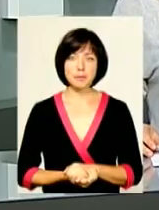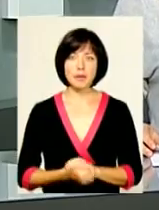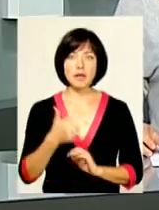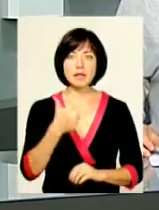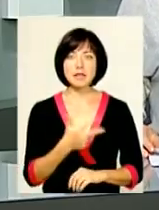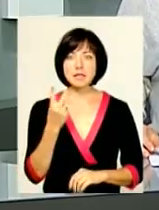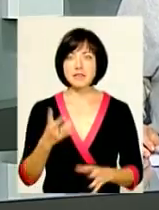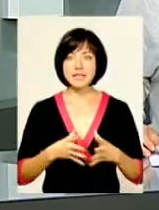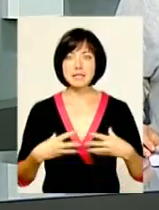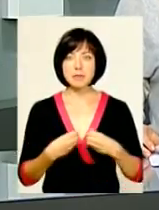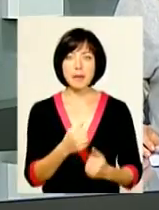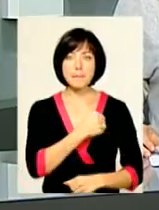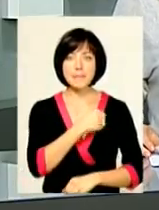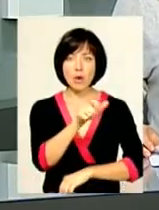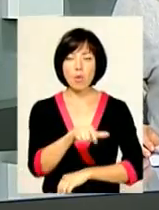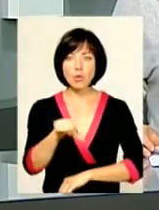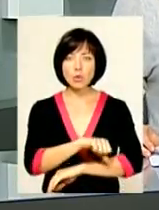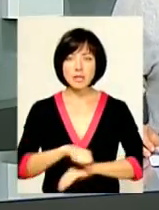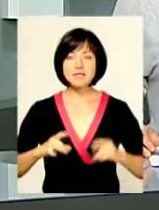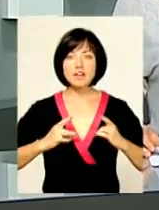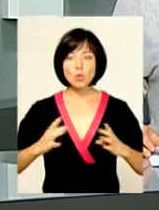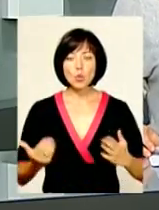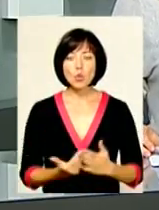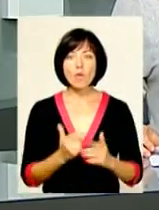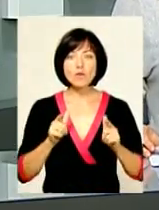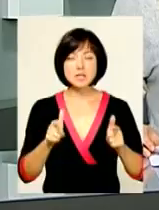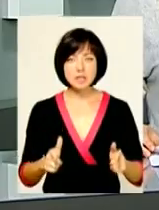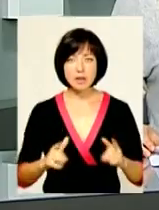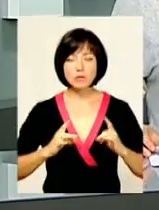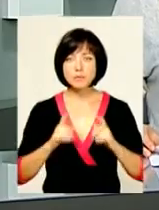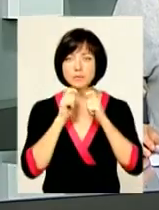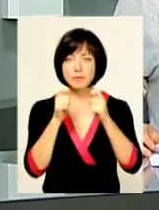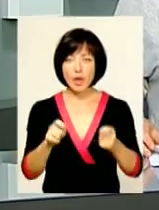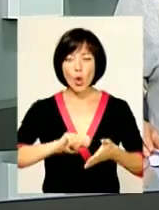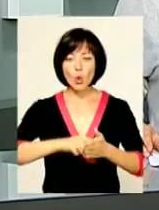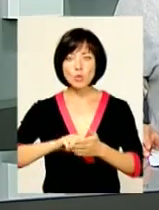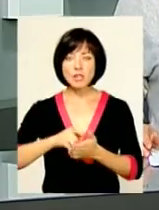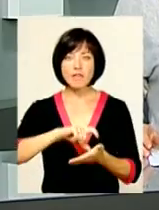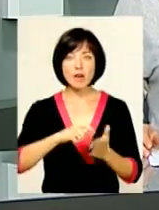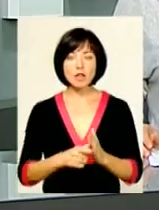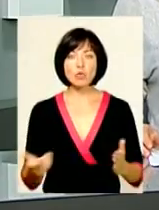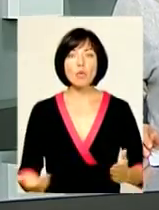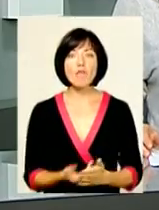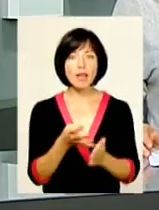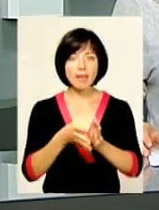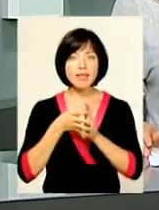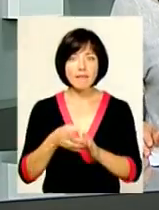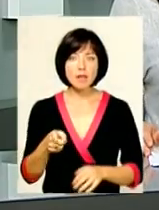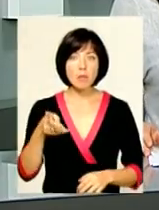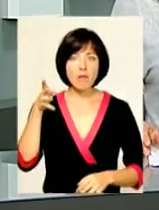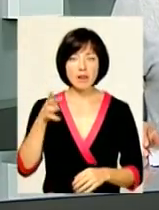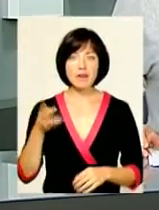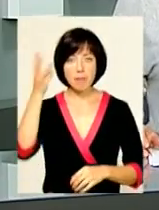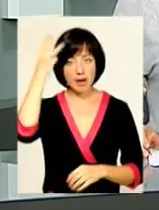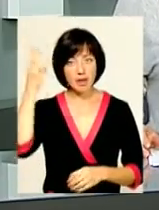32 сім'ї прикордонників святкують новосілля. Їм урочисто вручили ключі від помешкань у новенькій дев'ятиповерхівці